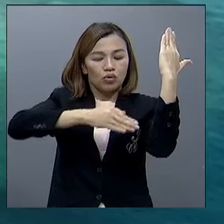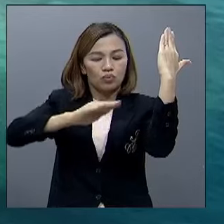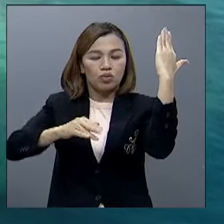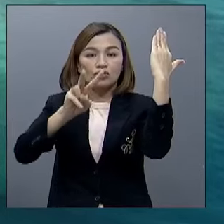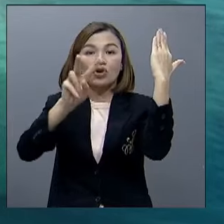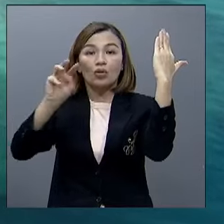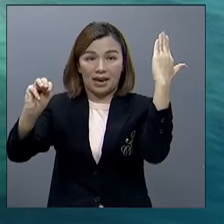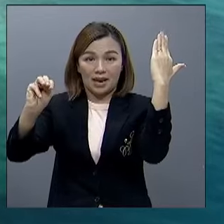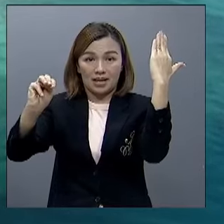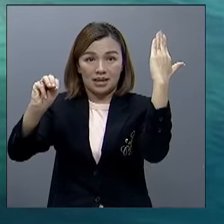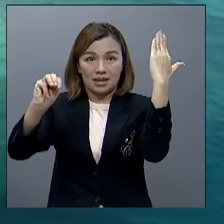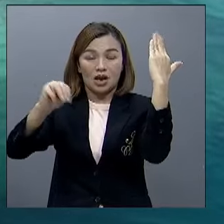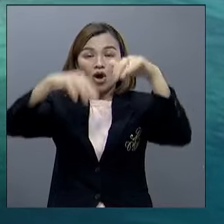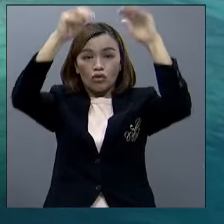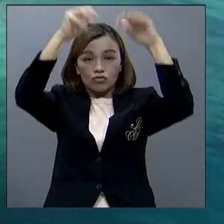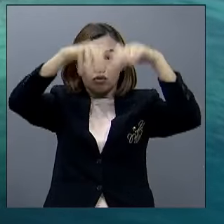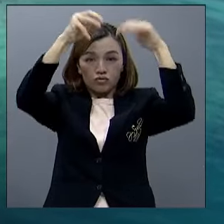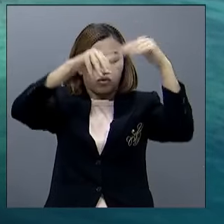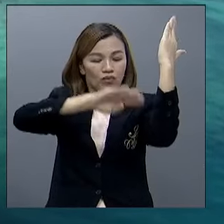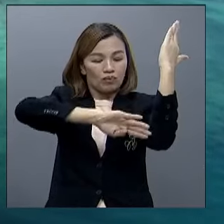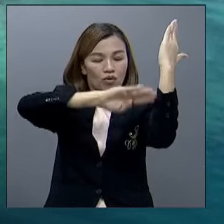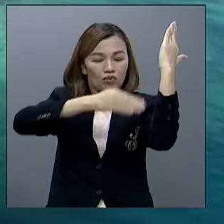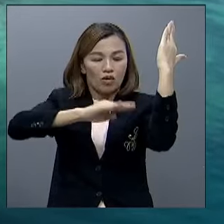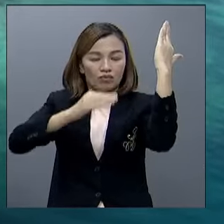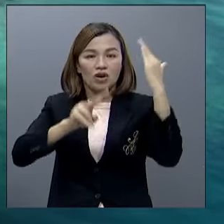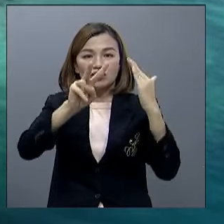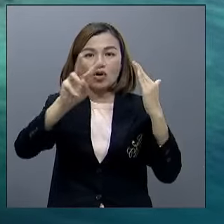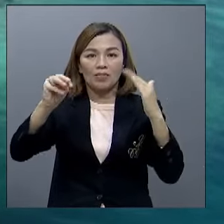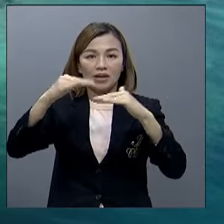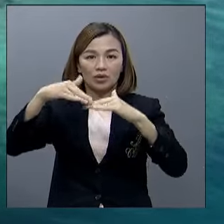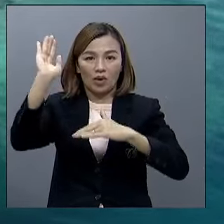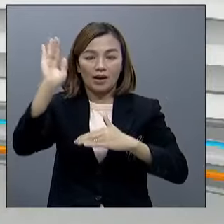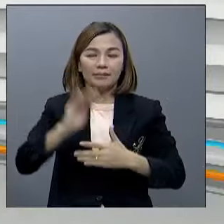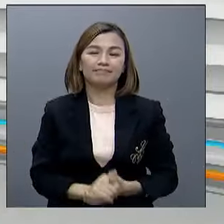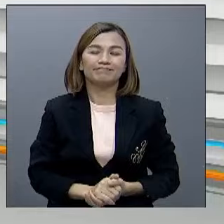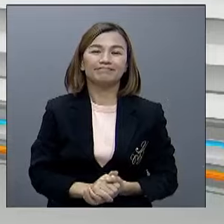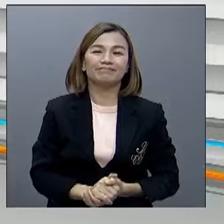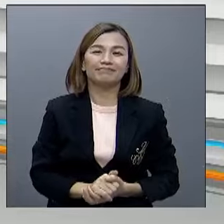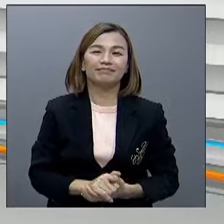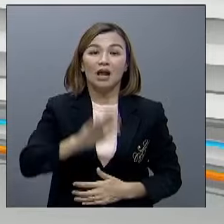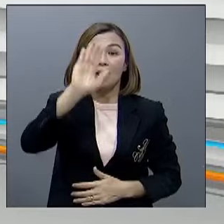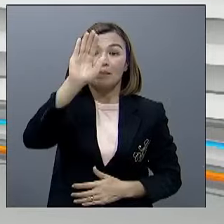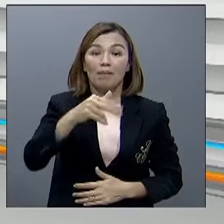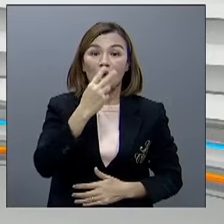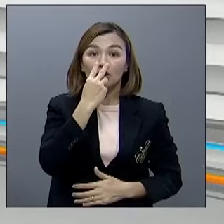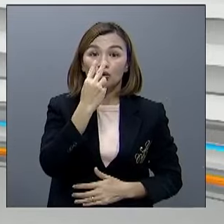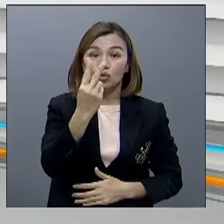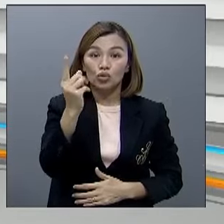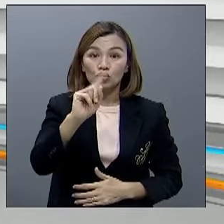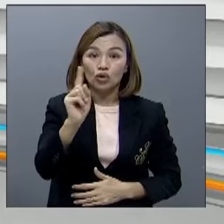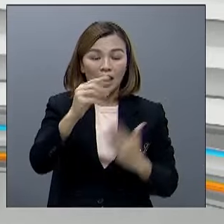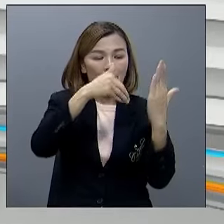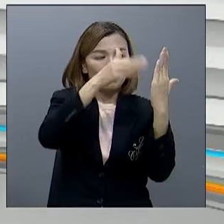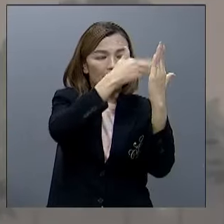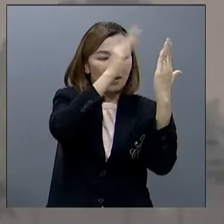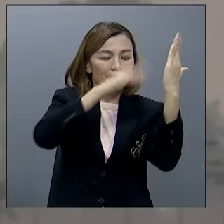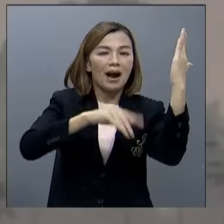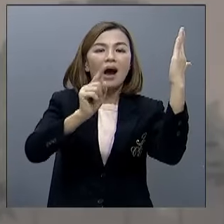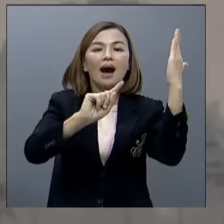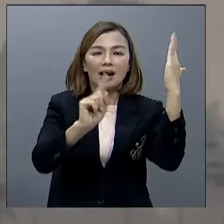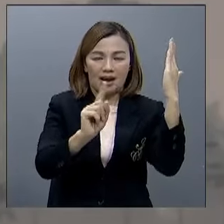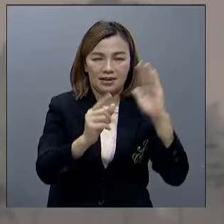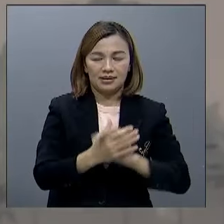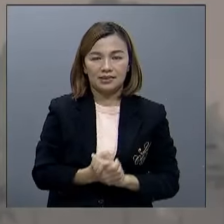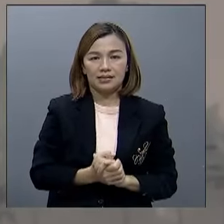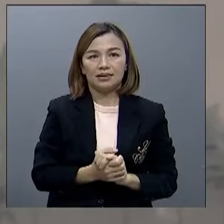นะคะบริเวณที่มีฝนจะมีคลื่นสูงมากกว่า2เมตรค่ะเดี๋ยวช่วงนี้ไปติดตามสภาพอากาศในภาคต่างๆกันค่ะโด